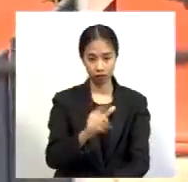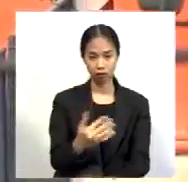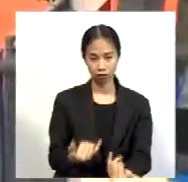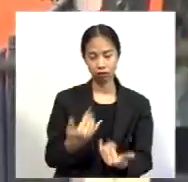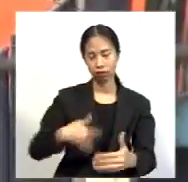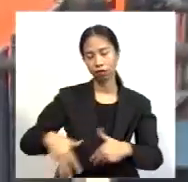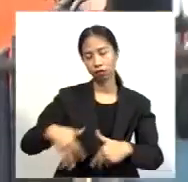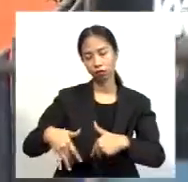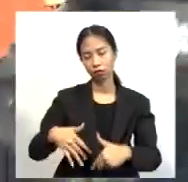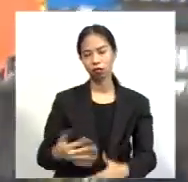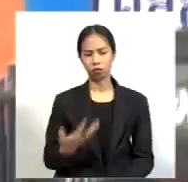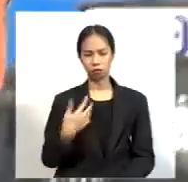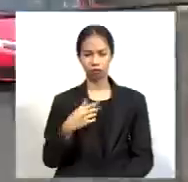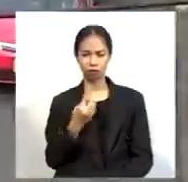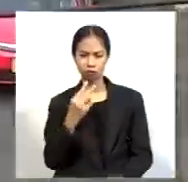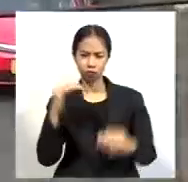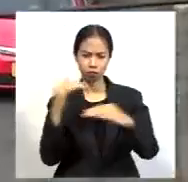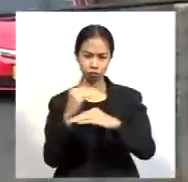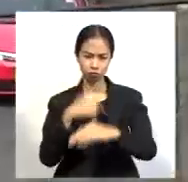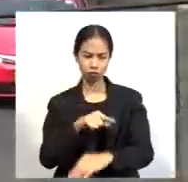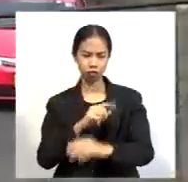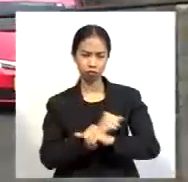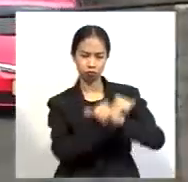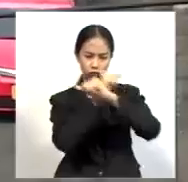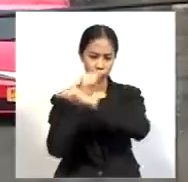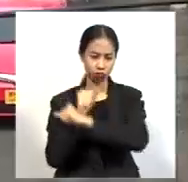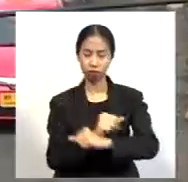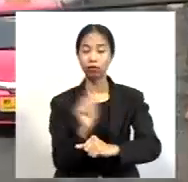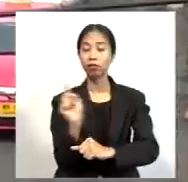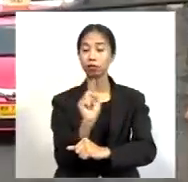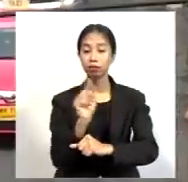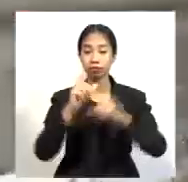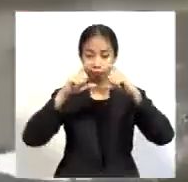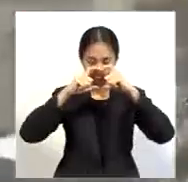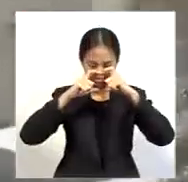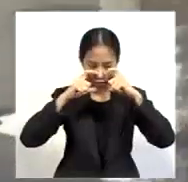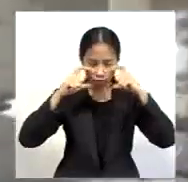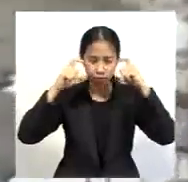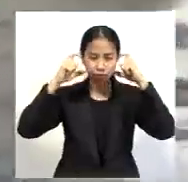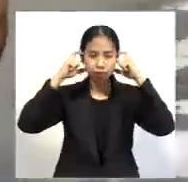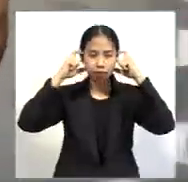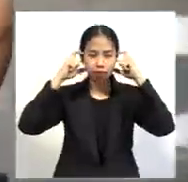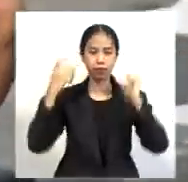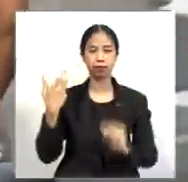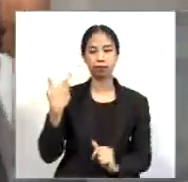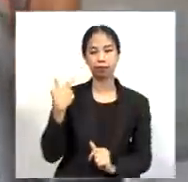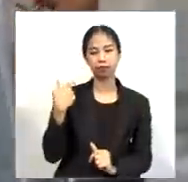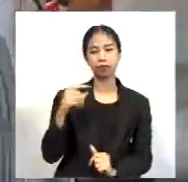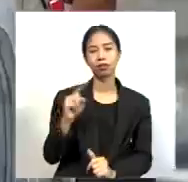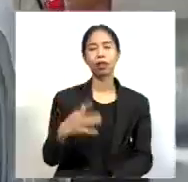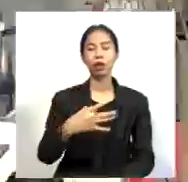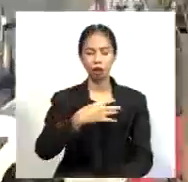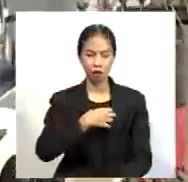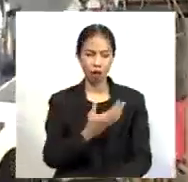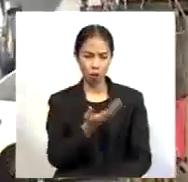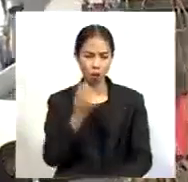ชนใช้เส้นทางดังกล่าวได้มีการป้องกันตนเองจากฝุ่นละอองด้วยการสวมใส่หน้ากากอนามัยแล้วก็มีเสียงสะท้อนต้องการให้รัฐบ